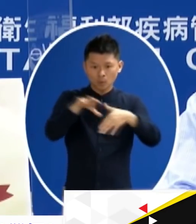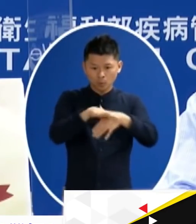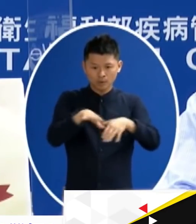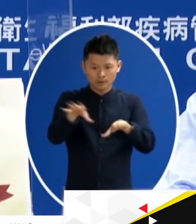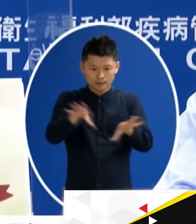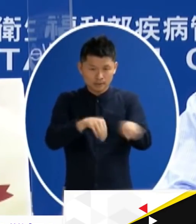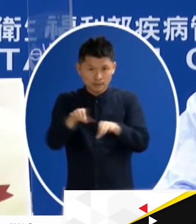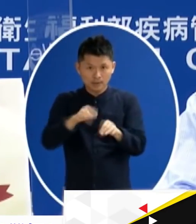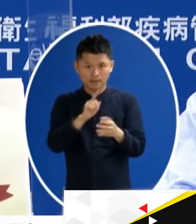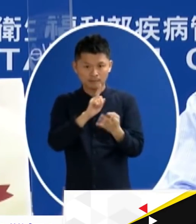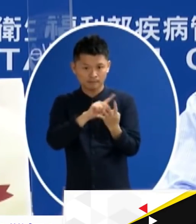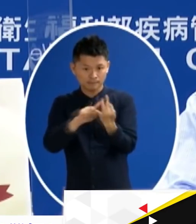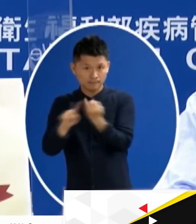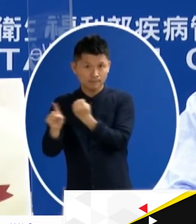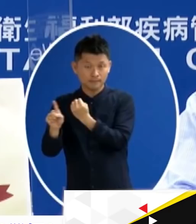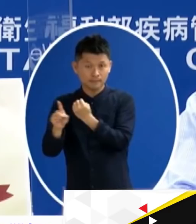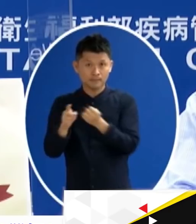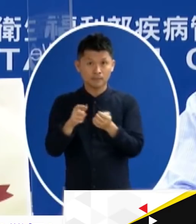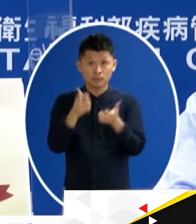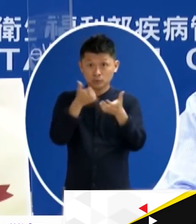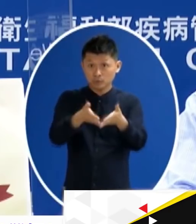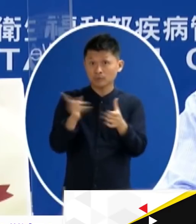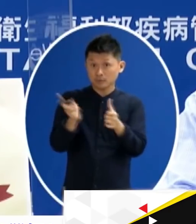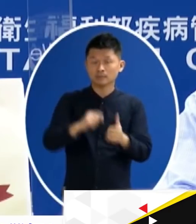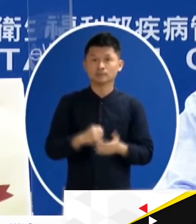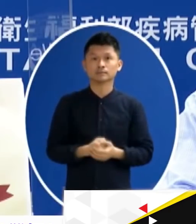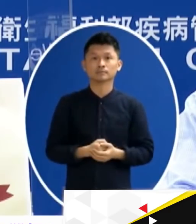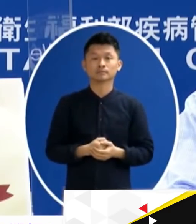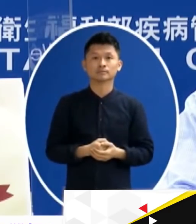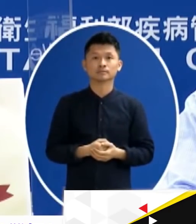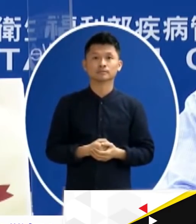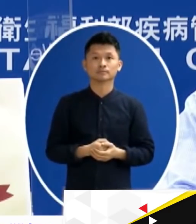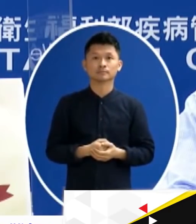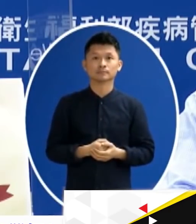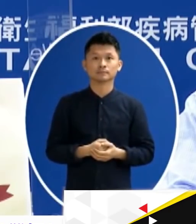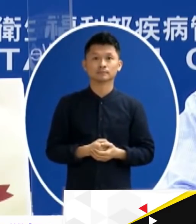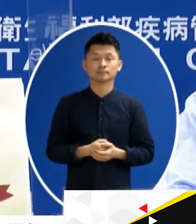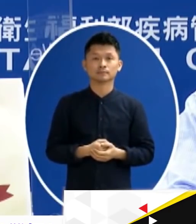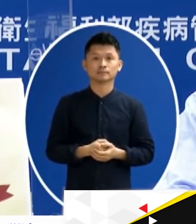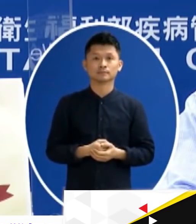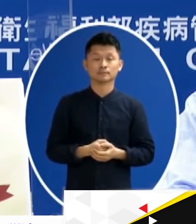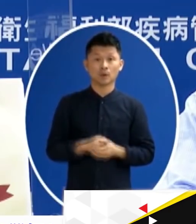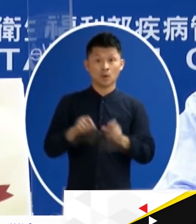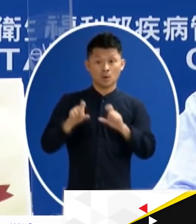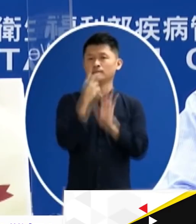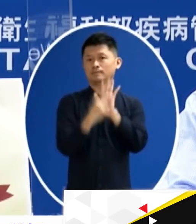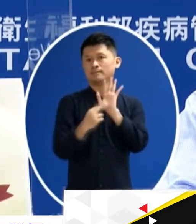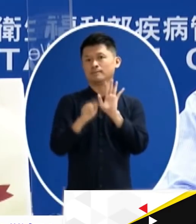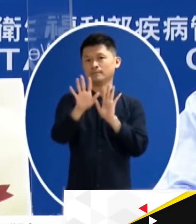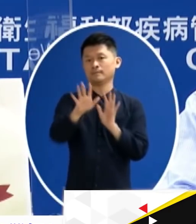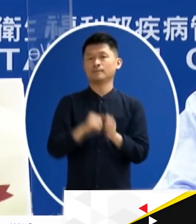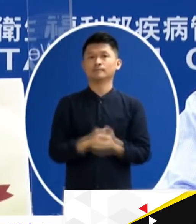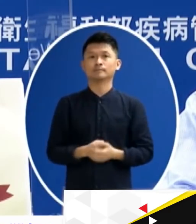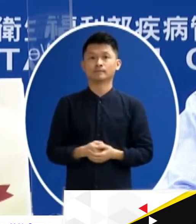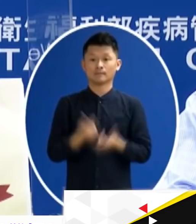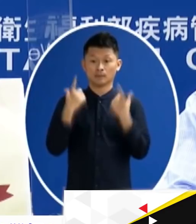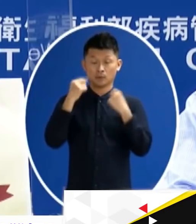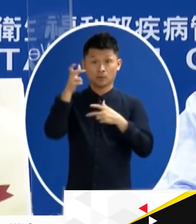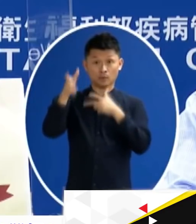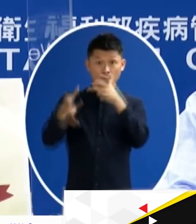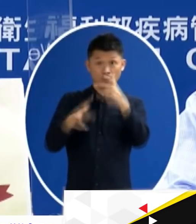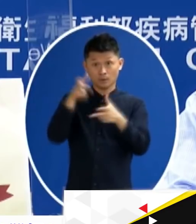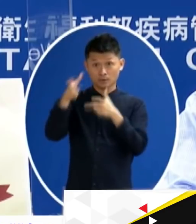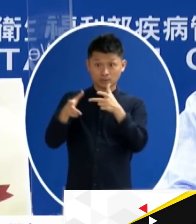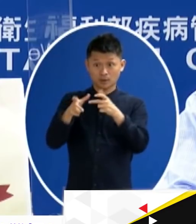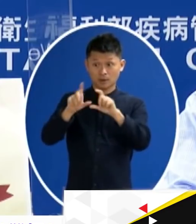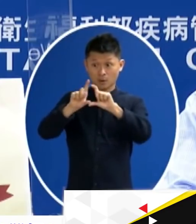件其实最重要就是那要看说到底那个有没有真正的货品啊，有一个原厂会